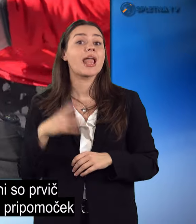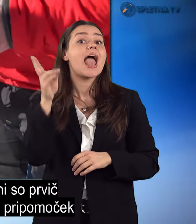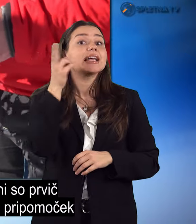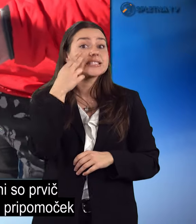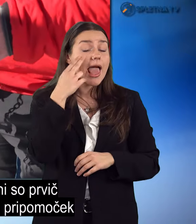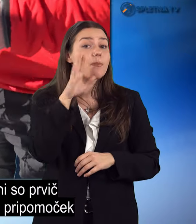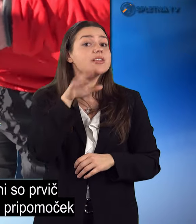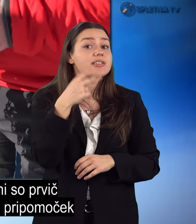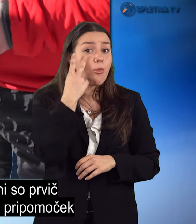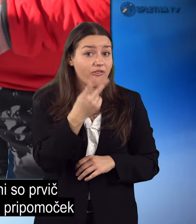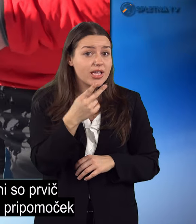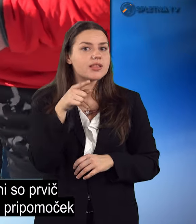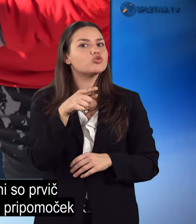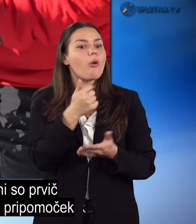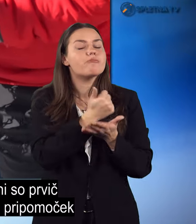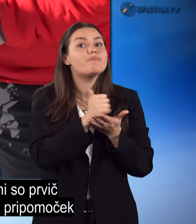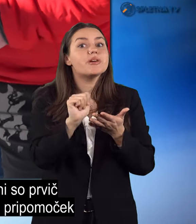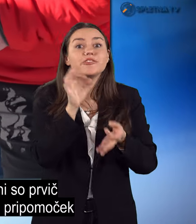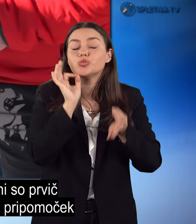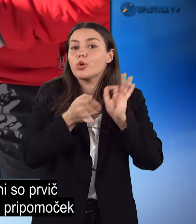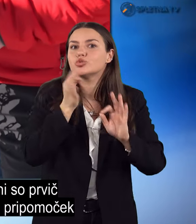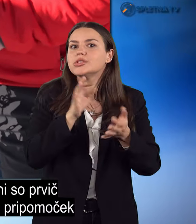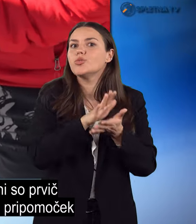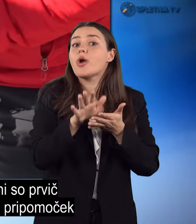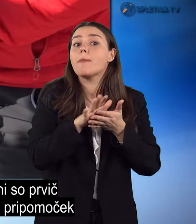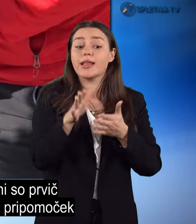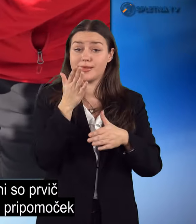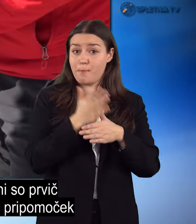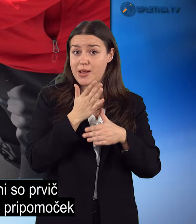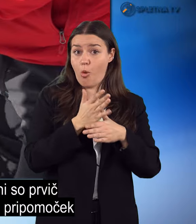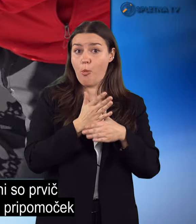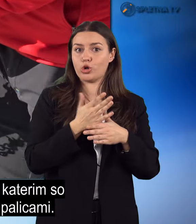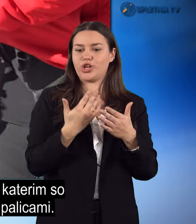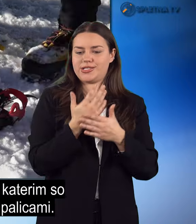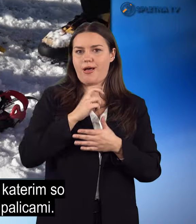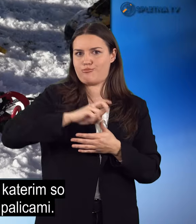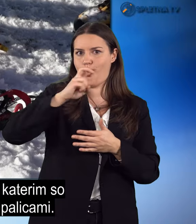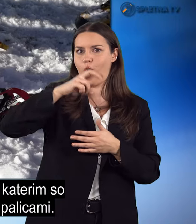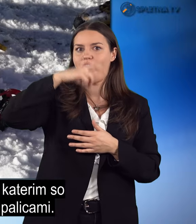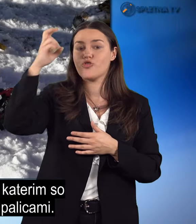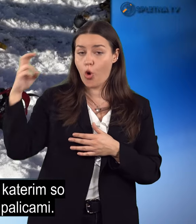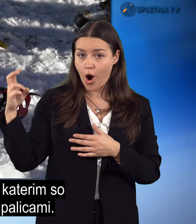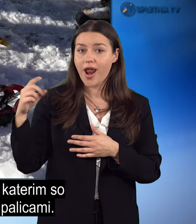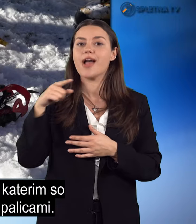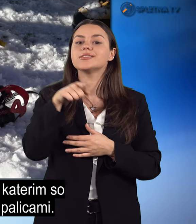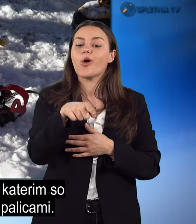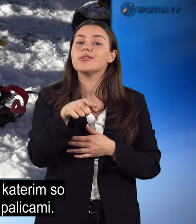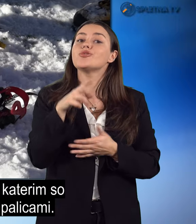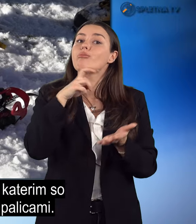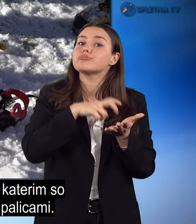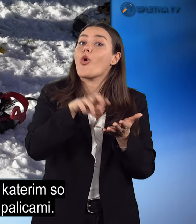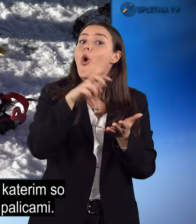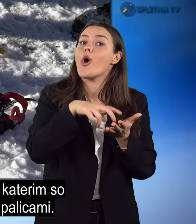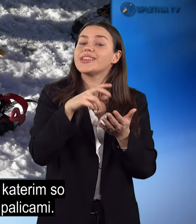Slepi in slabovidni so prvič poskusili uporabljati pripomoček za hojo v gorah, s katerim so hodili v navezi s palicami.